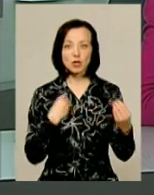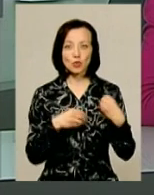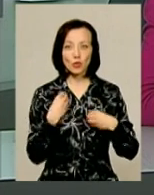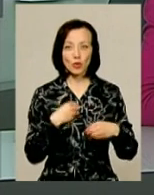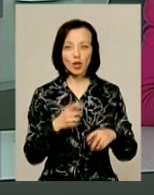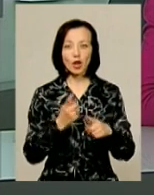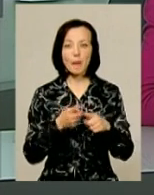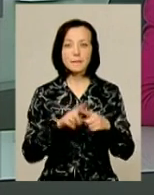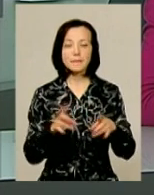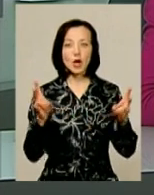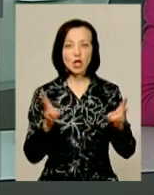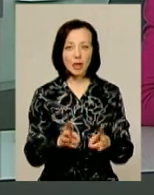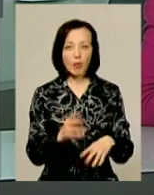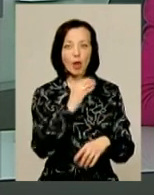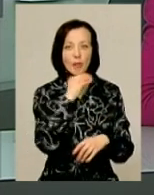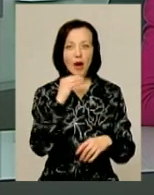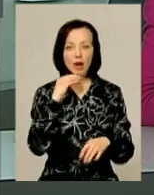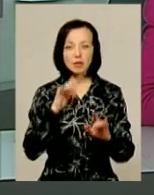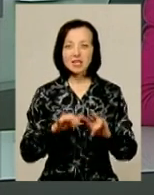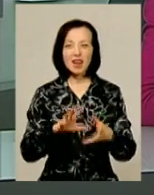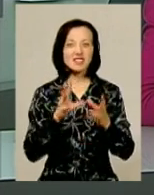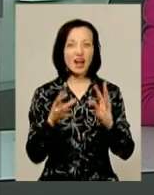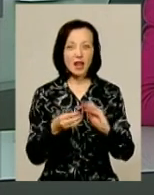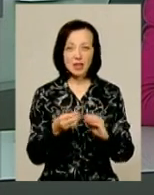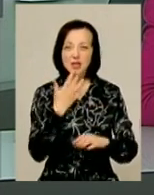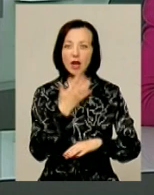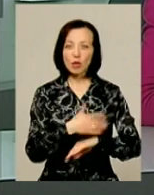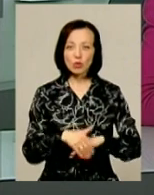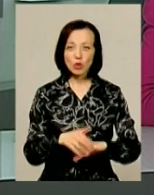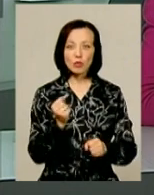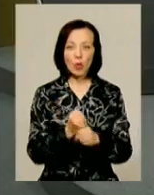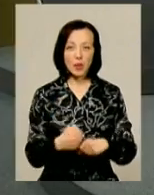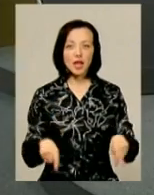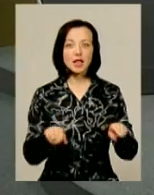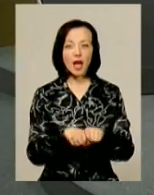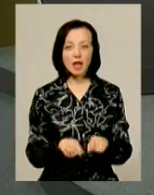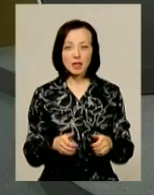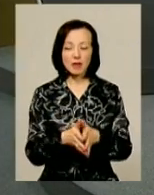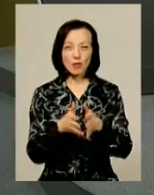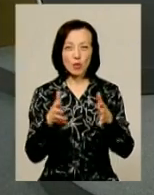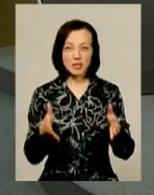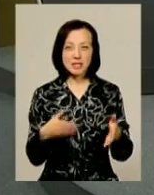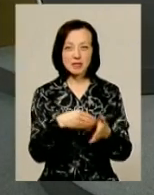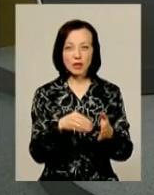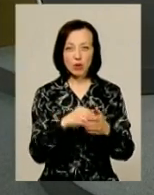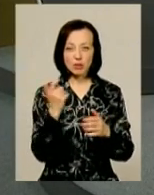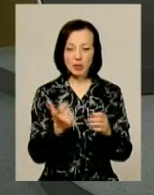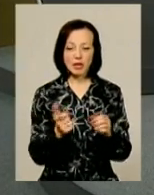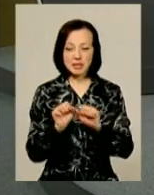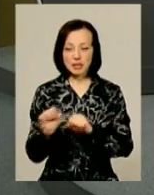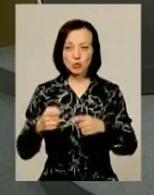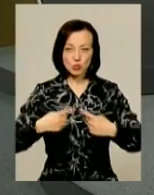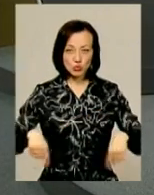Тобто потрібно багато заходів. Взагалі за кордоном йдуть на те, щоб навколо крупних свиногосподарств створювати захисну